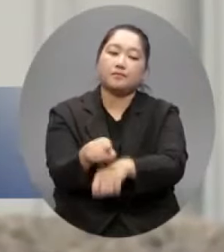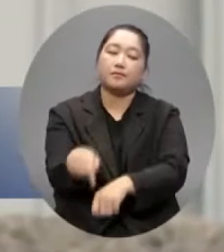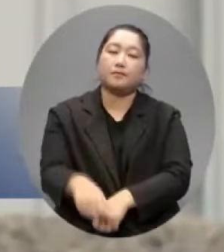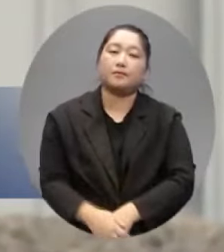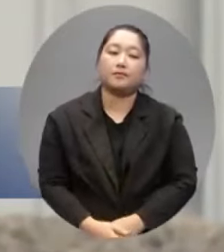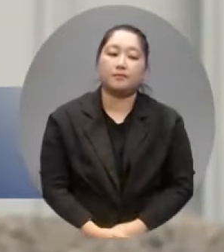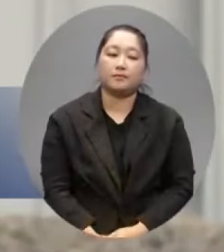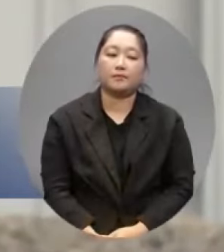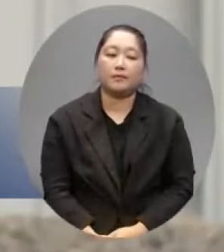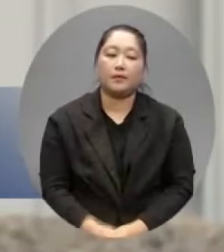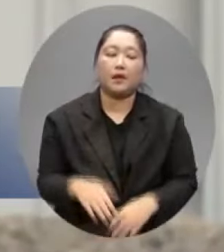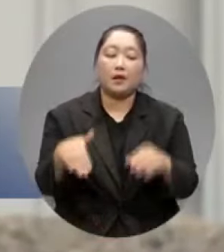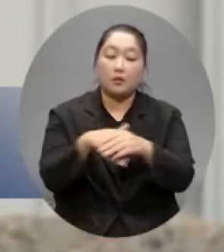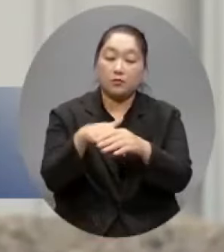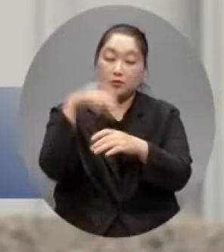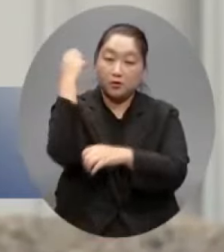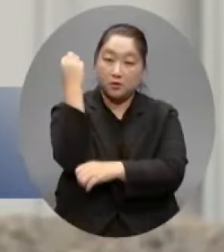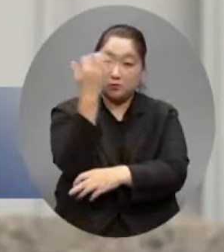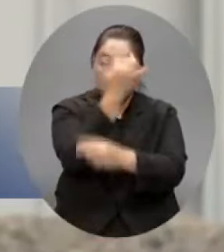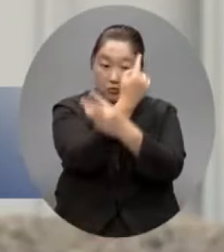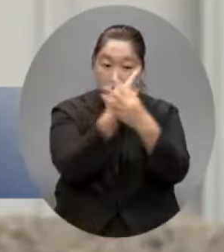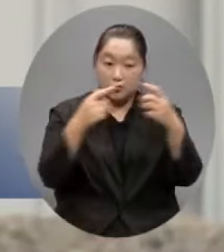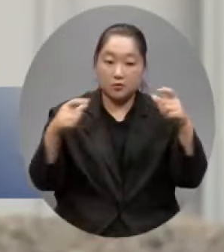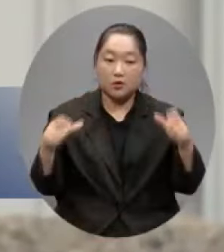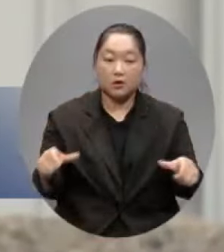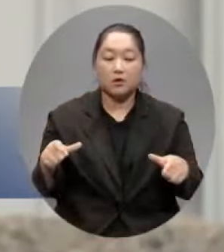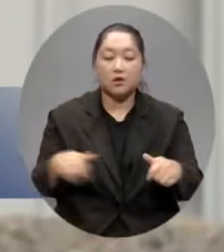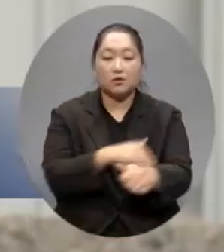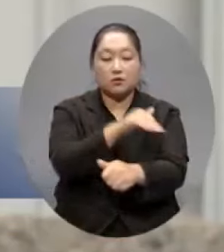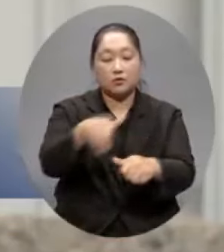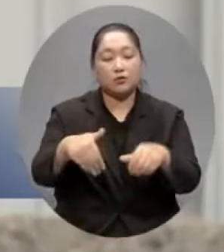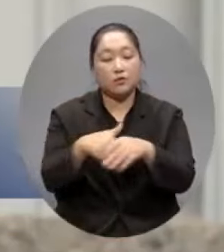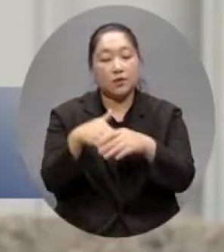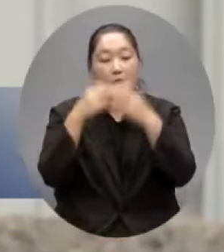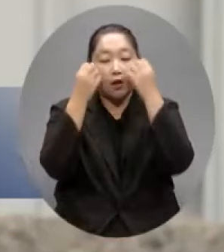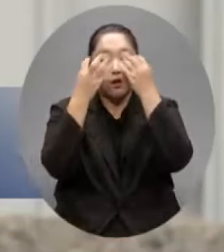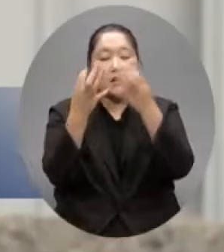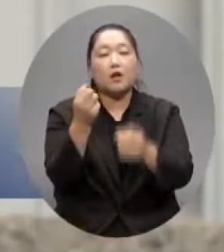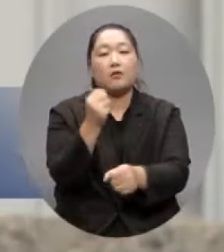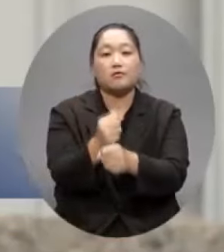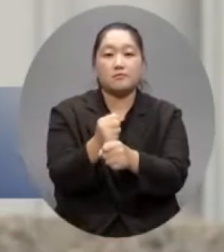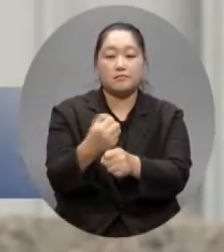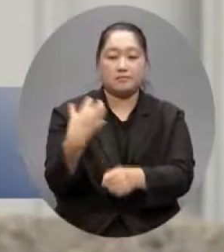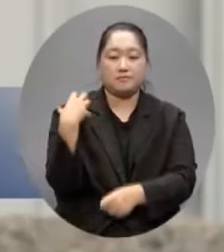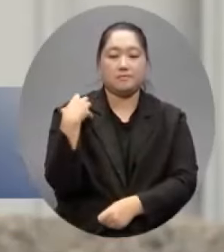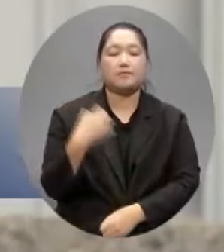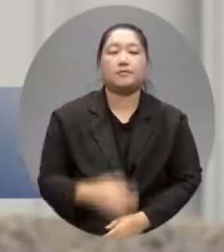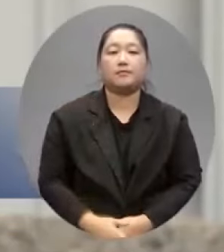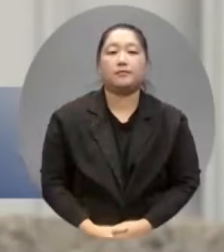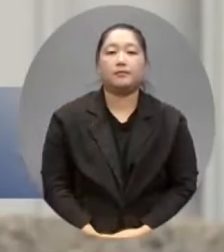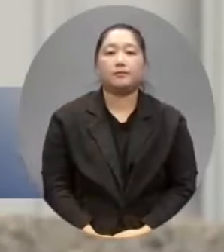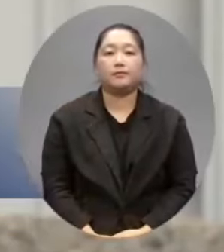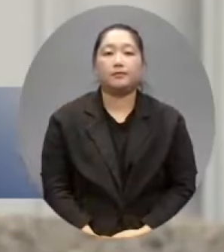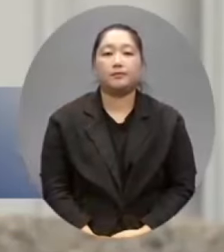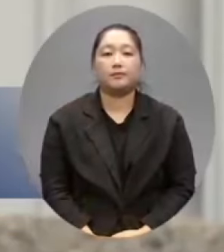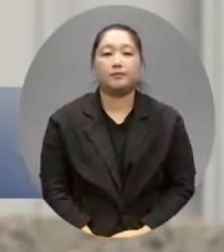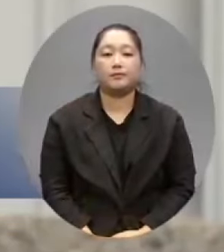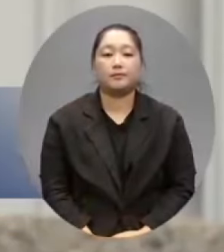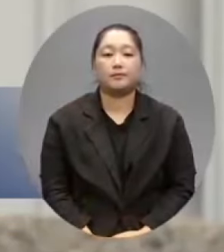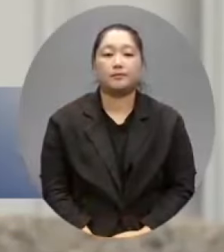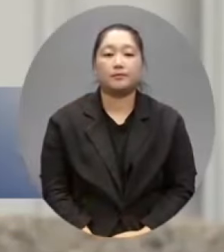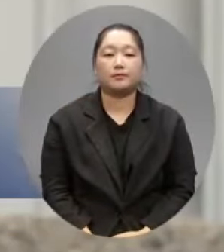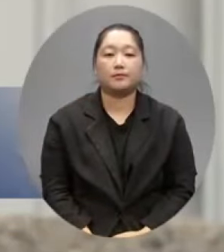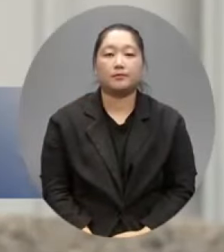국립박물관입니다. 이러한 문화를 기반으로 해서 충주 지역을 포함한 주변의 문화를 새로이